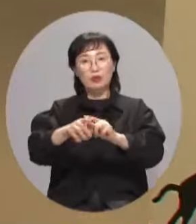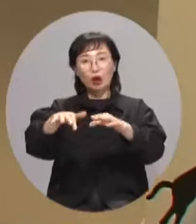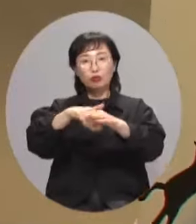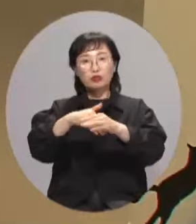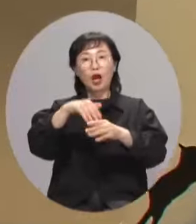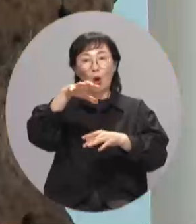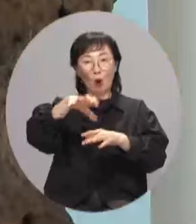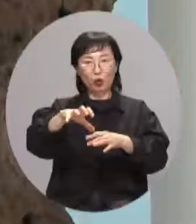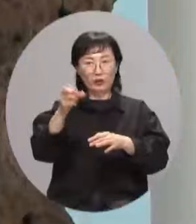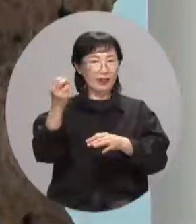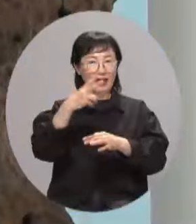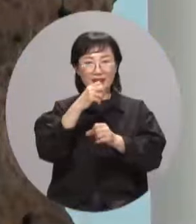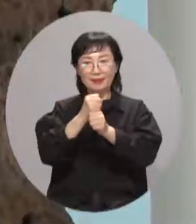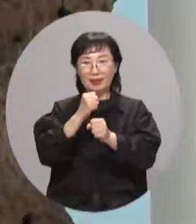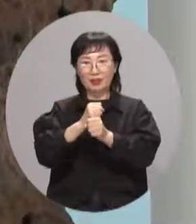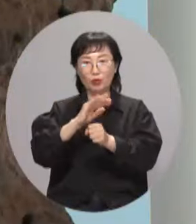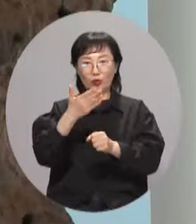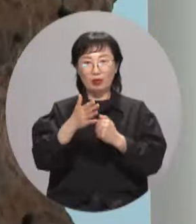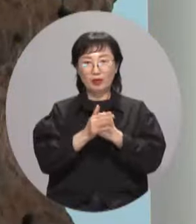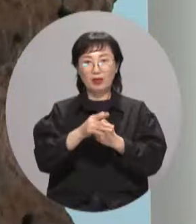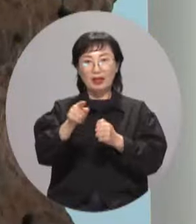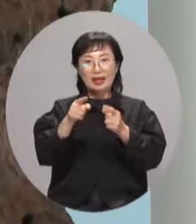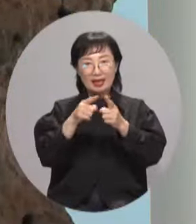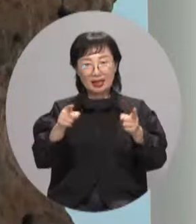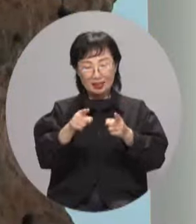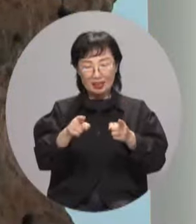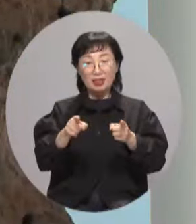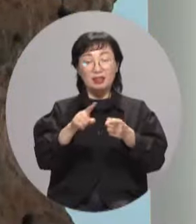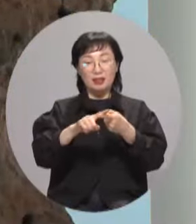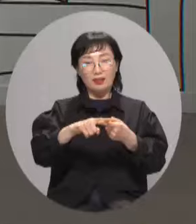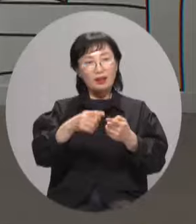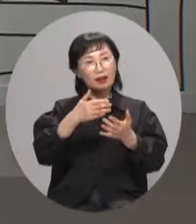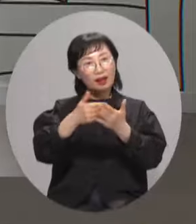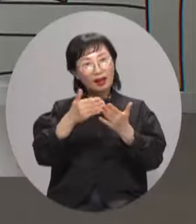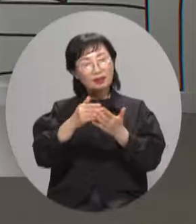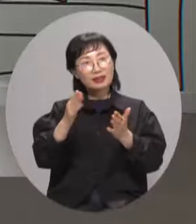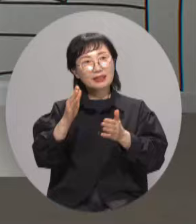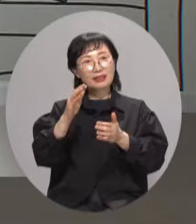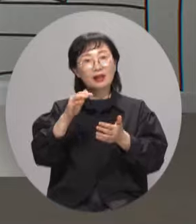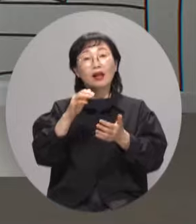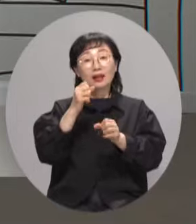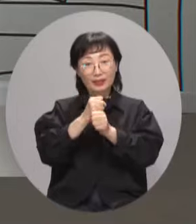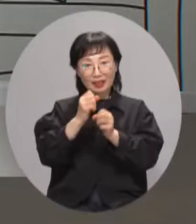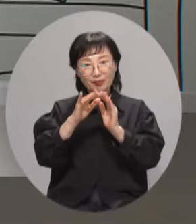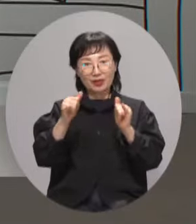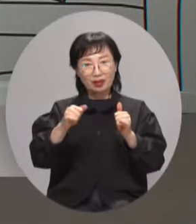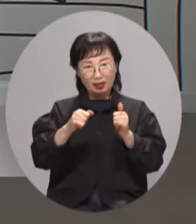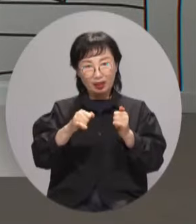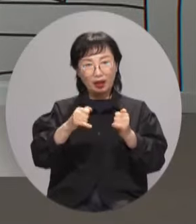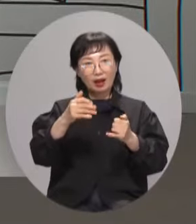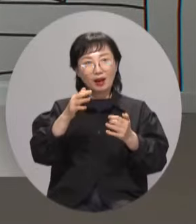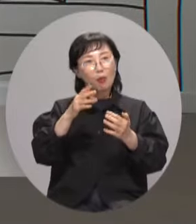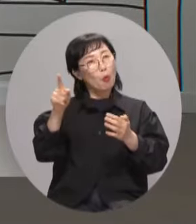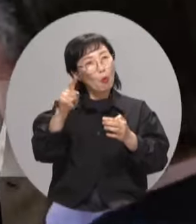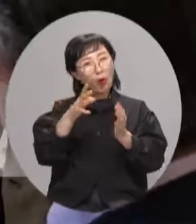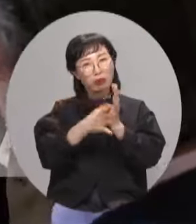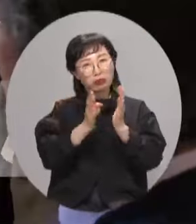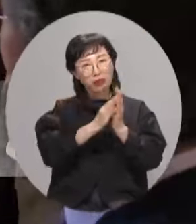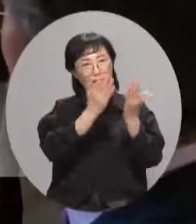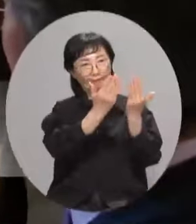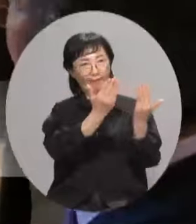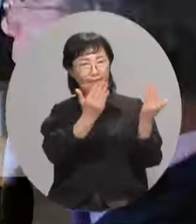모습입니다. 이처럼 1층은 도내 청년 예술 작가들의 개성 있는 작품 전시 공간으로 활용할